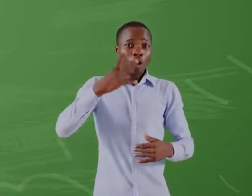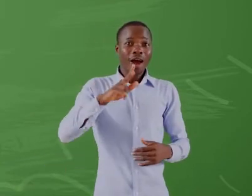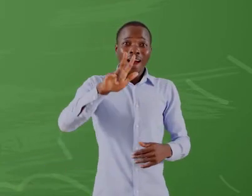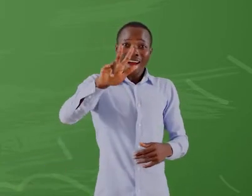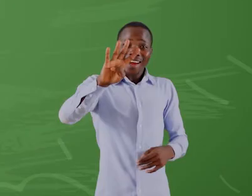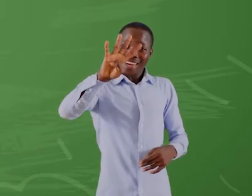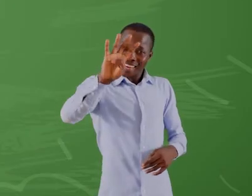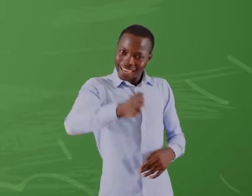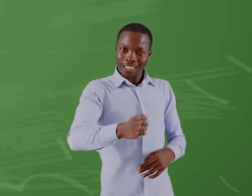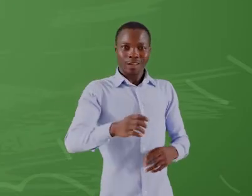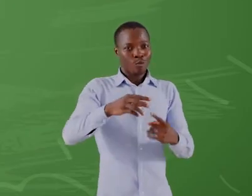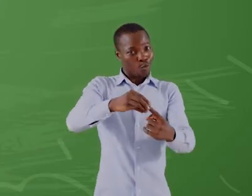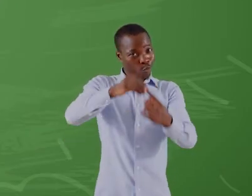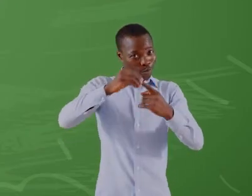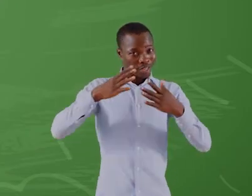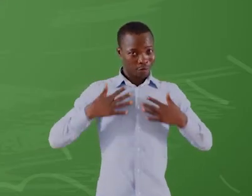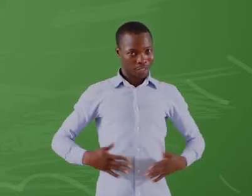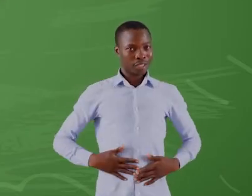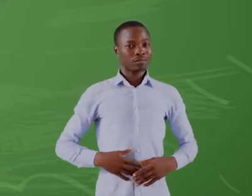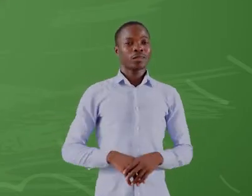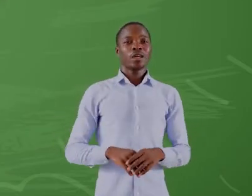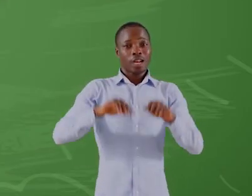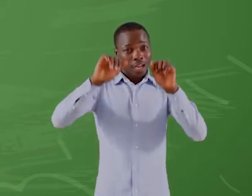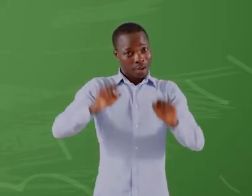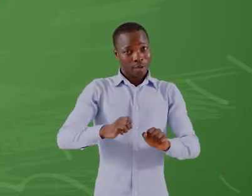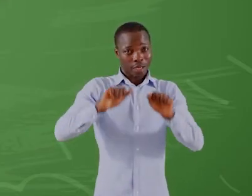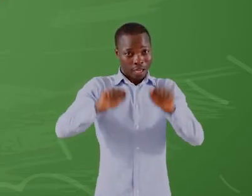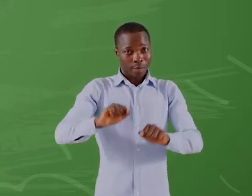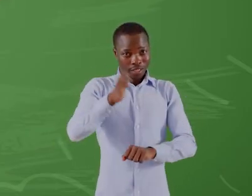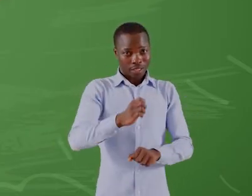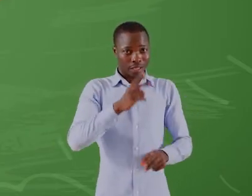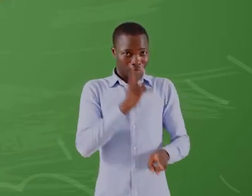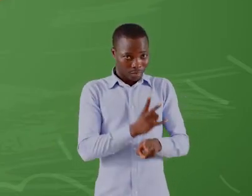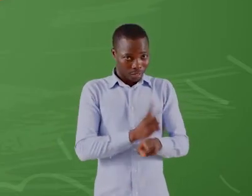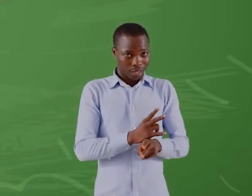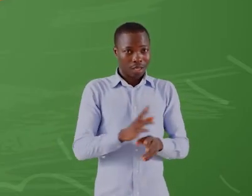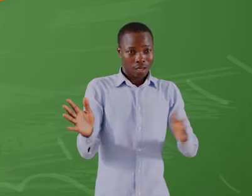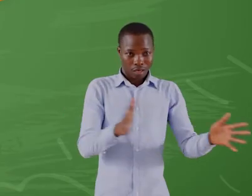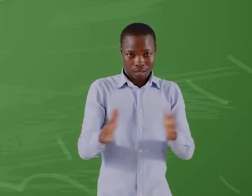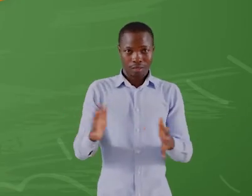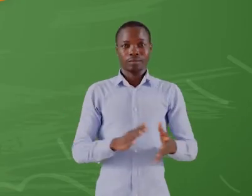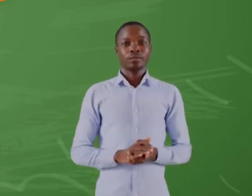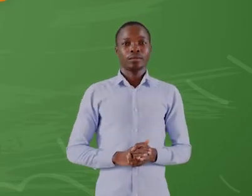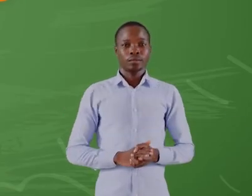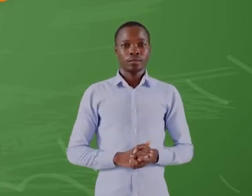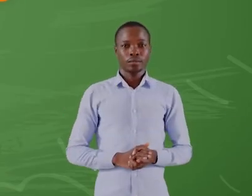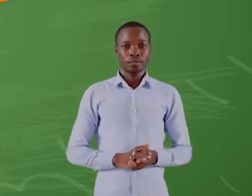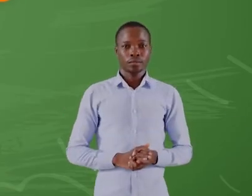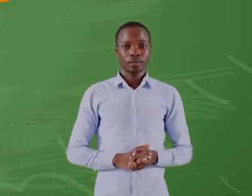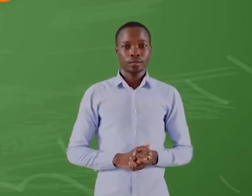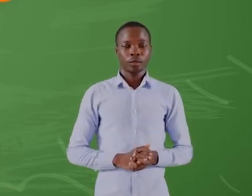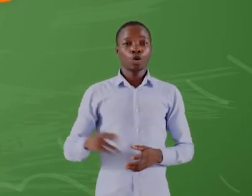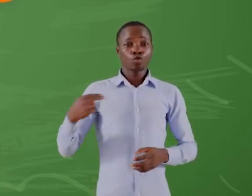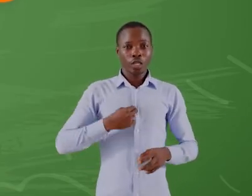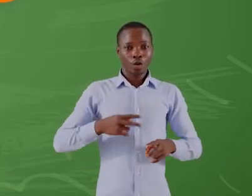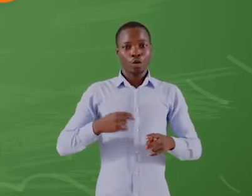la capacité en air. Alors, en petit 4, la capacité en air. Nous allons